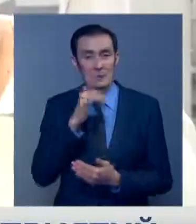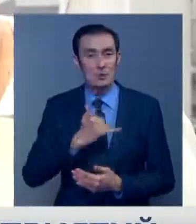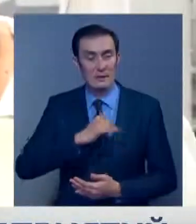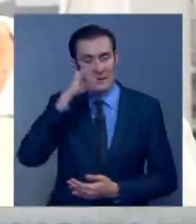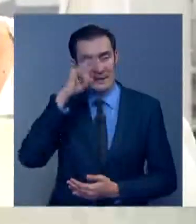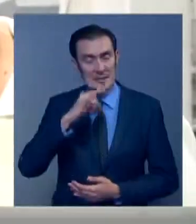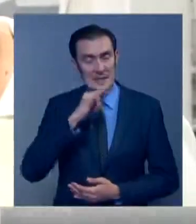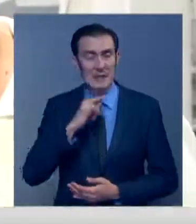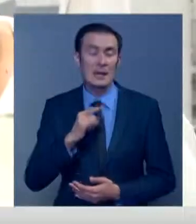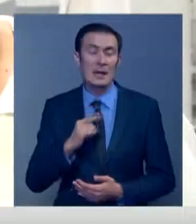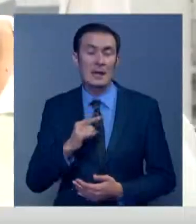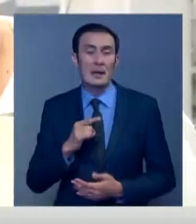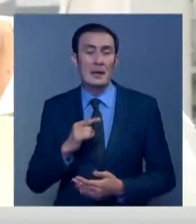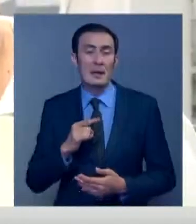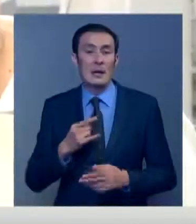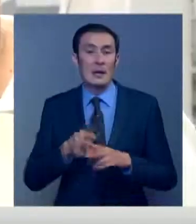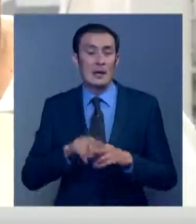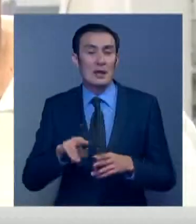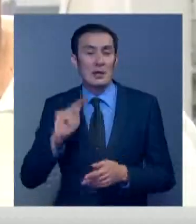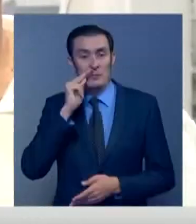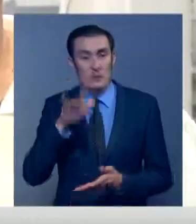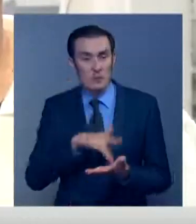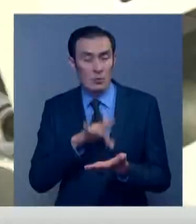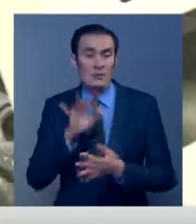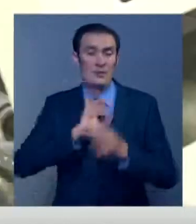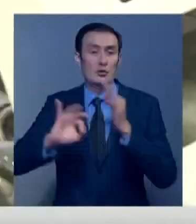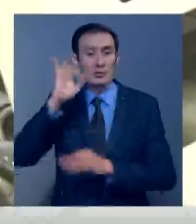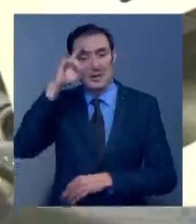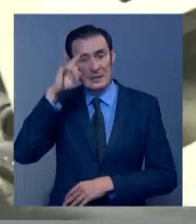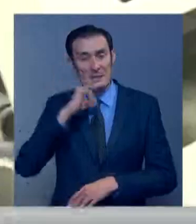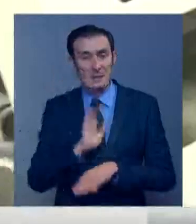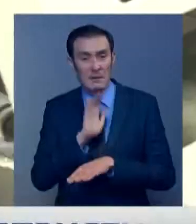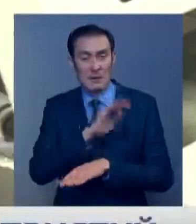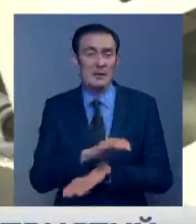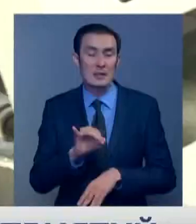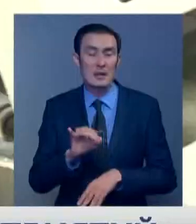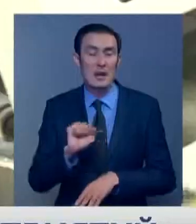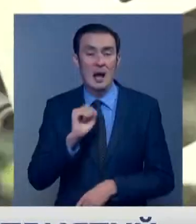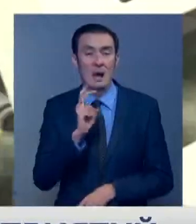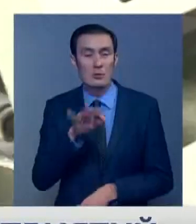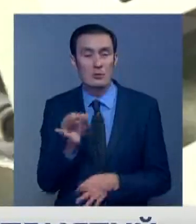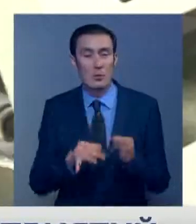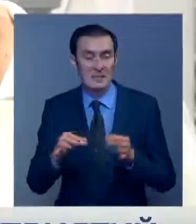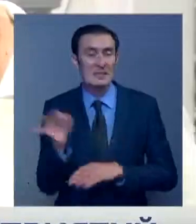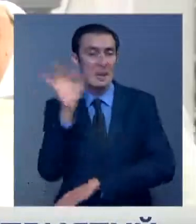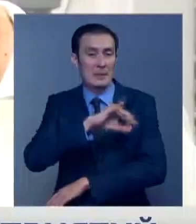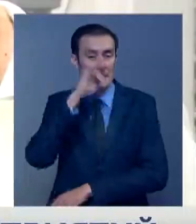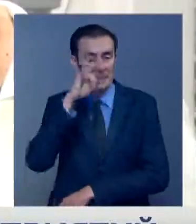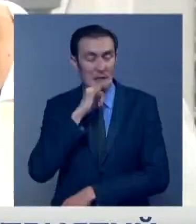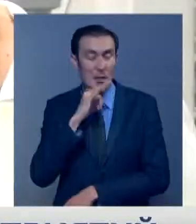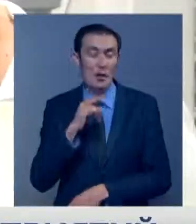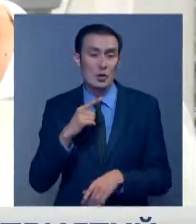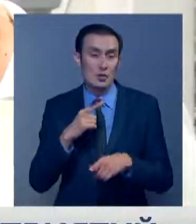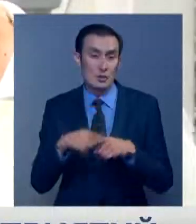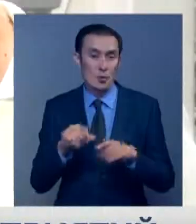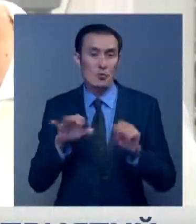Казахстану это идет юг Алматы, Чимкент, Восточный Казахстан. Ну, само собой, Акмолинская область и запад Казахстана. Но, думаю, выйдем